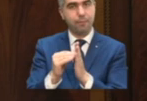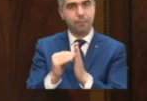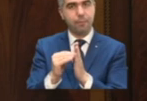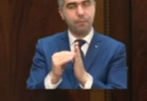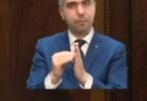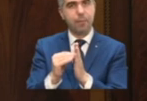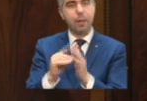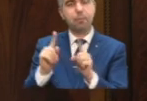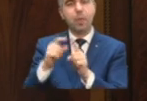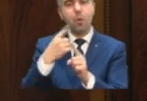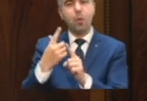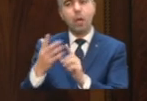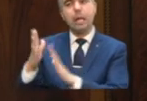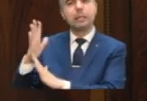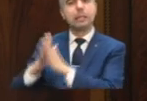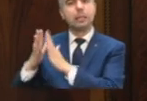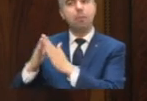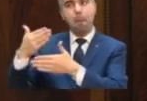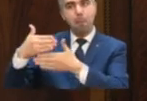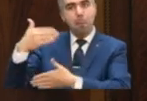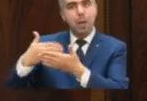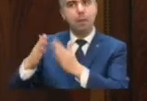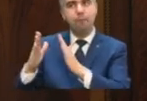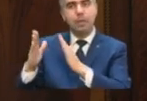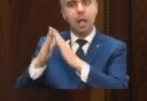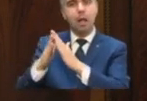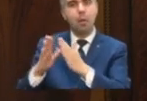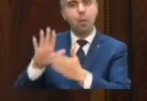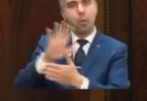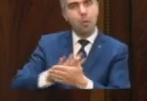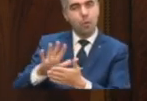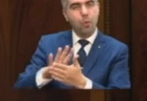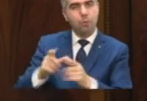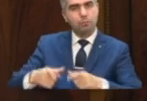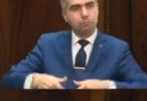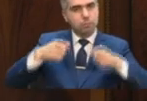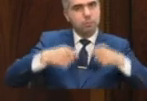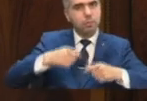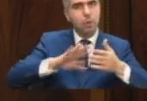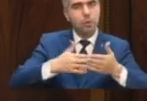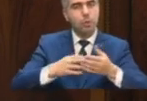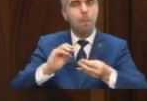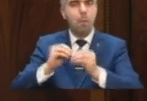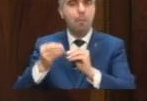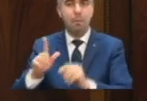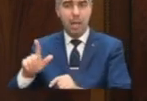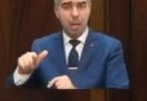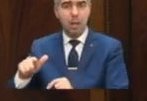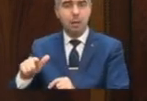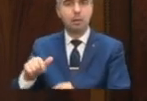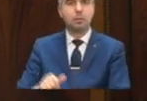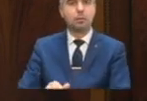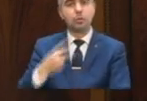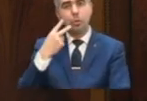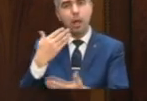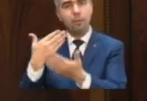هو خلانا اننا ديك الديفيسيت نقصوا منه، ولكن كاين بعض المشاكل اللي حنايا